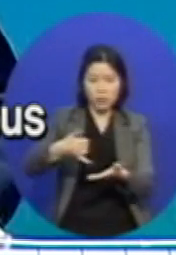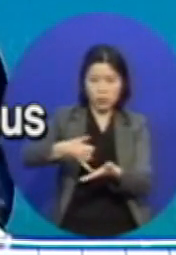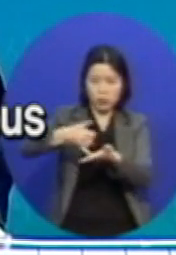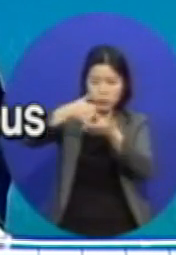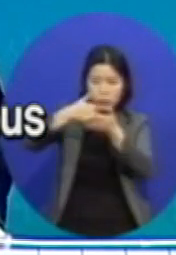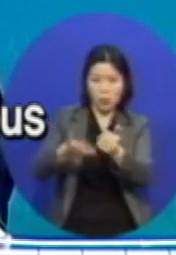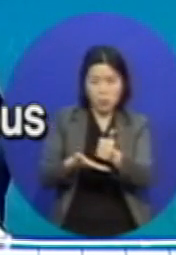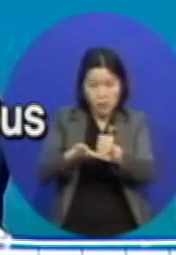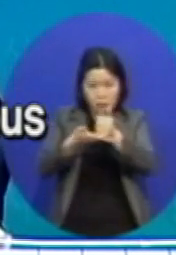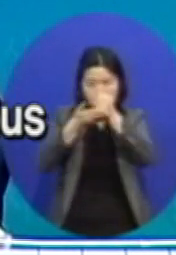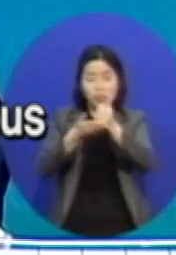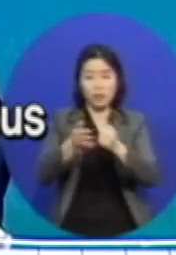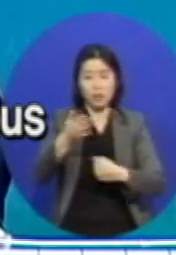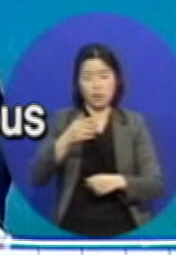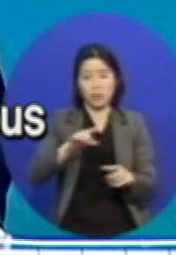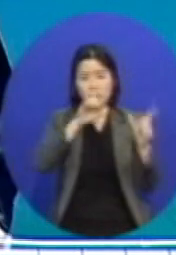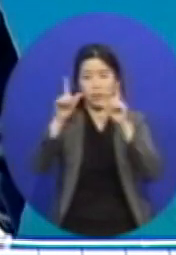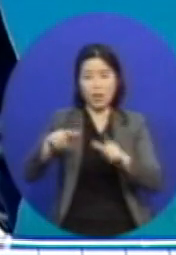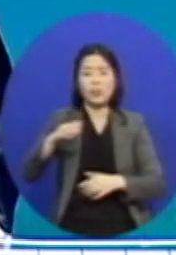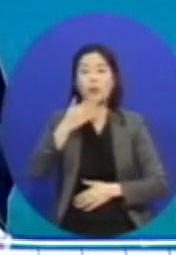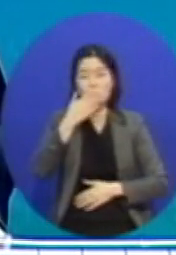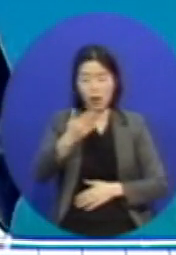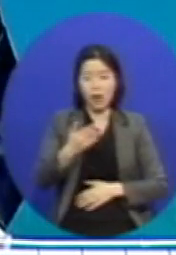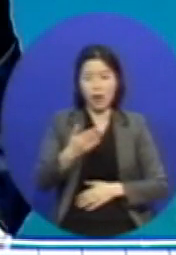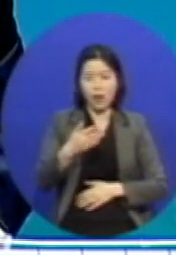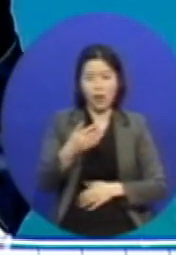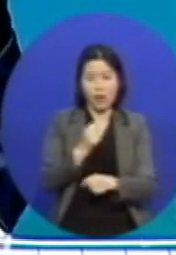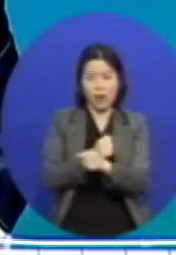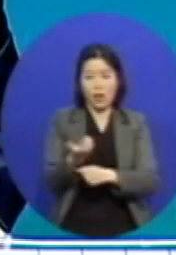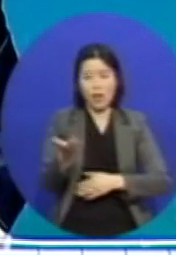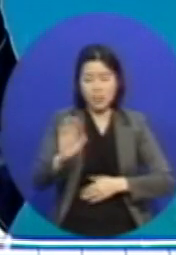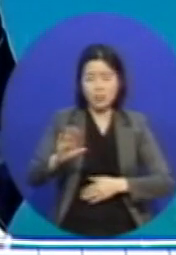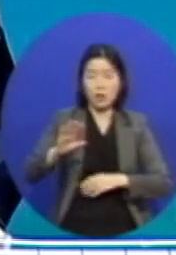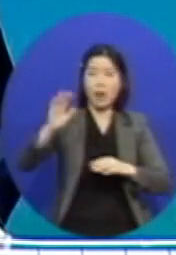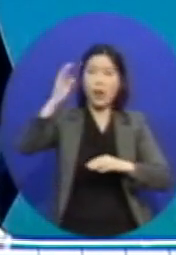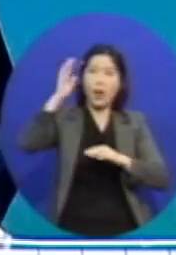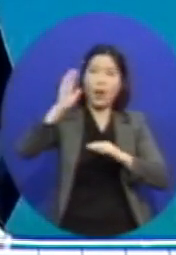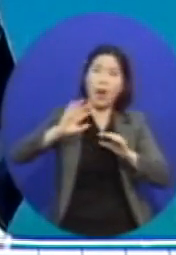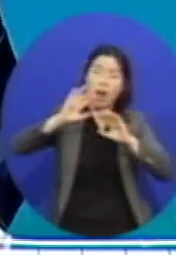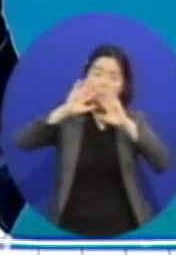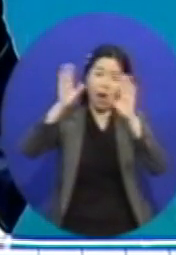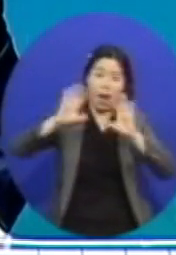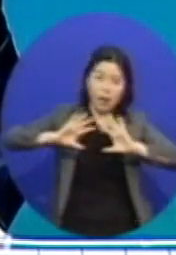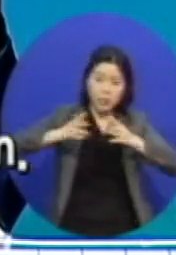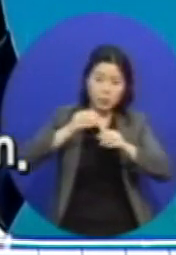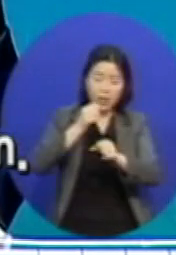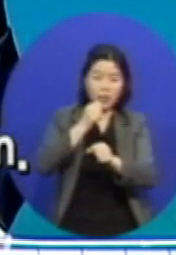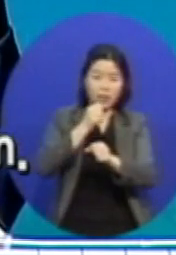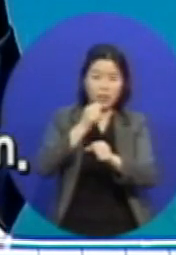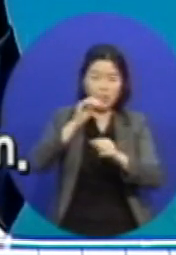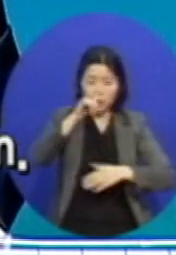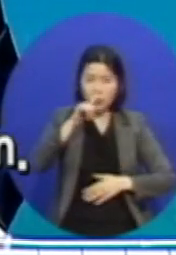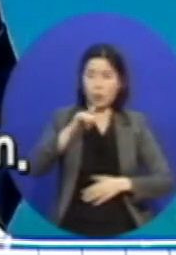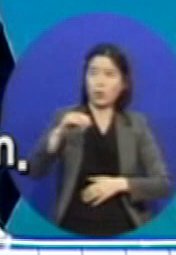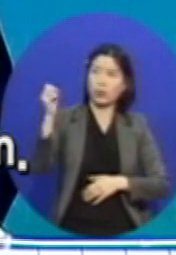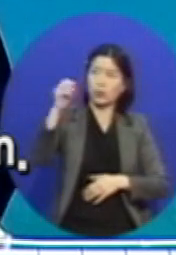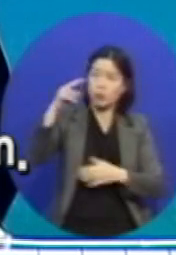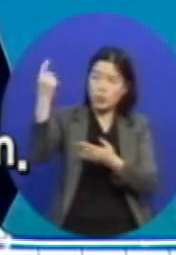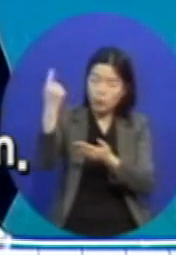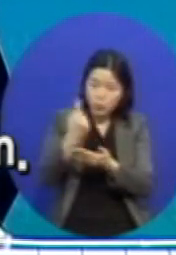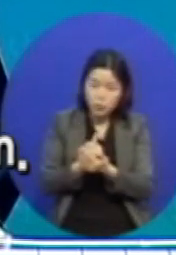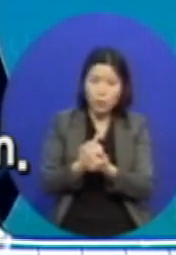대접받고 살 수 있어요 그러나 하나님의 나라가 있고 이제 주님이 재림 에 오시게 돼 있고